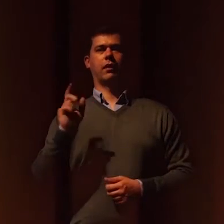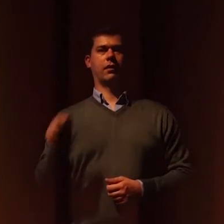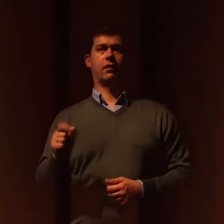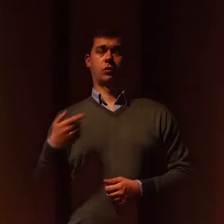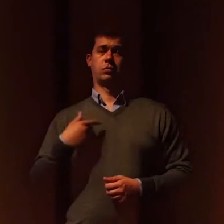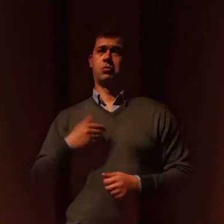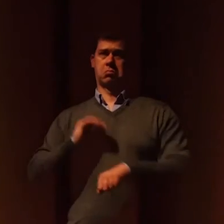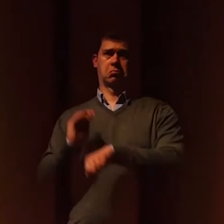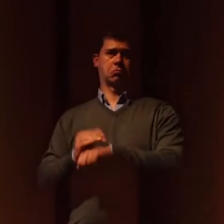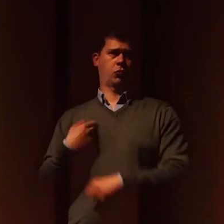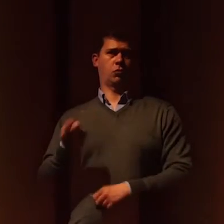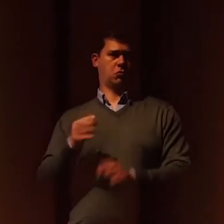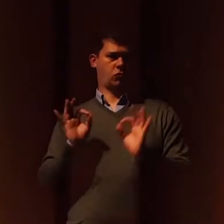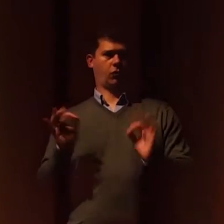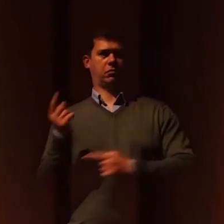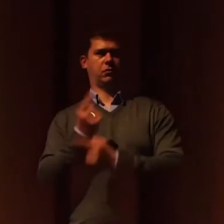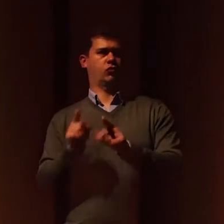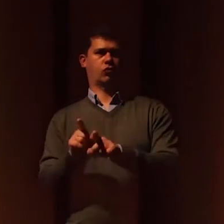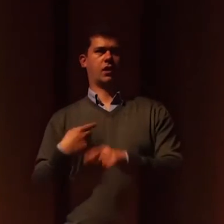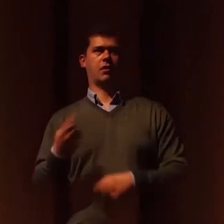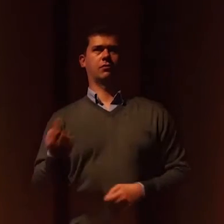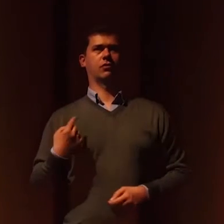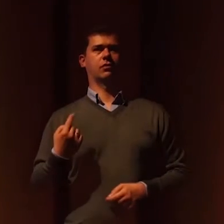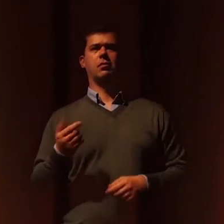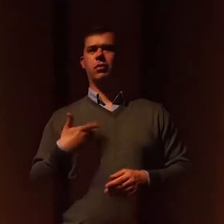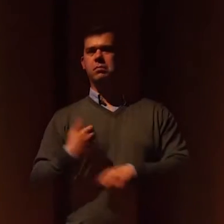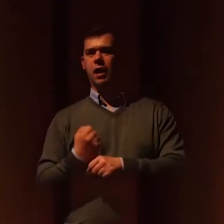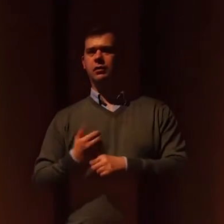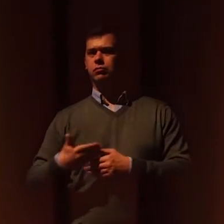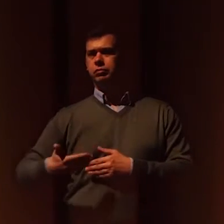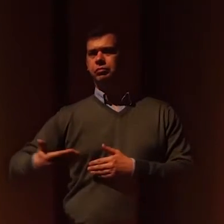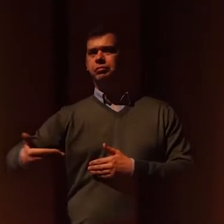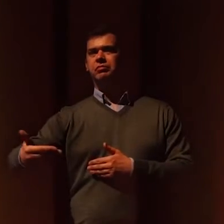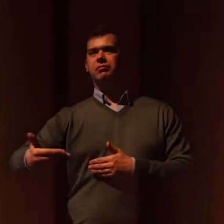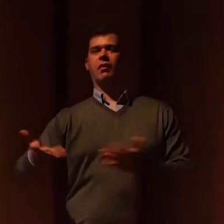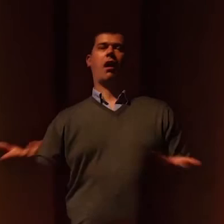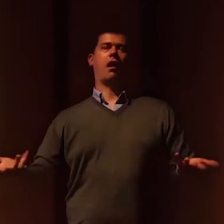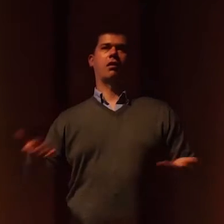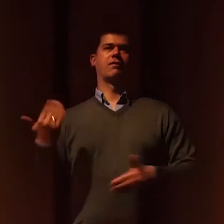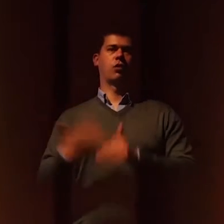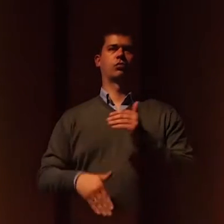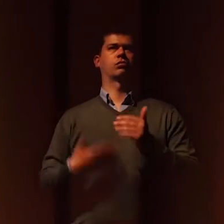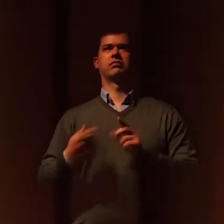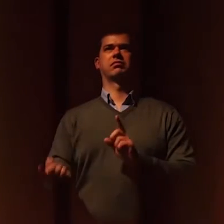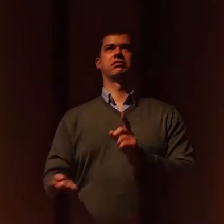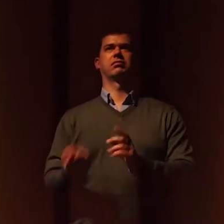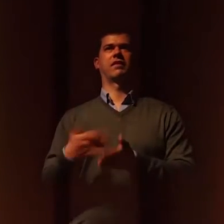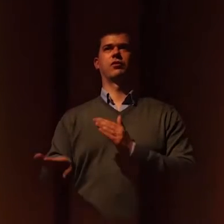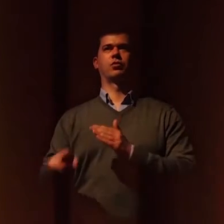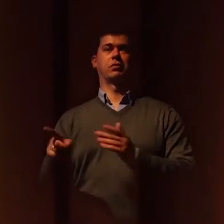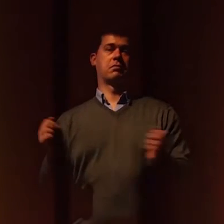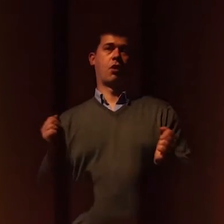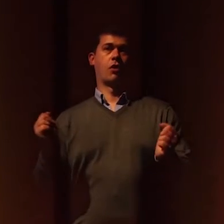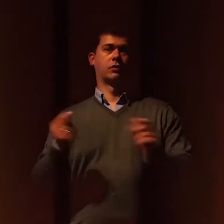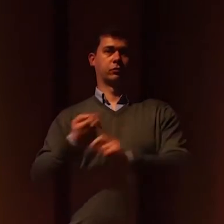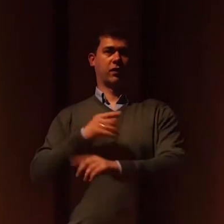zgadzali z moimi wnioskami i jakieś prace podejmowali w parlamencie ale nie wiem czy to lęk przed wyborami